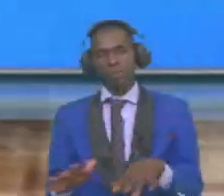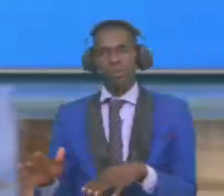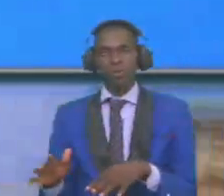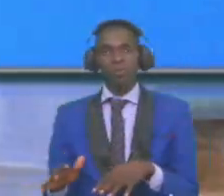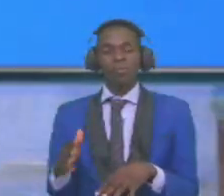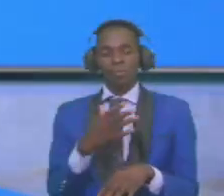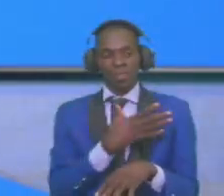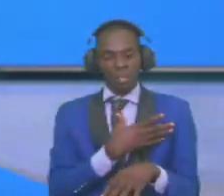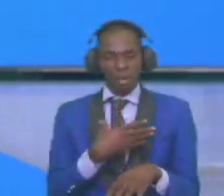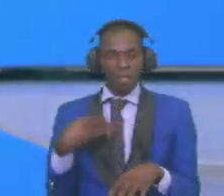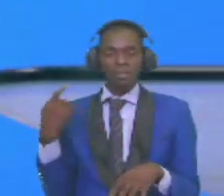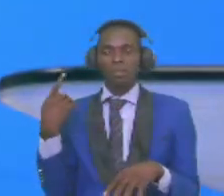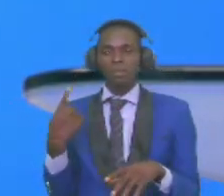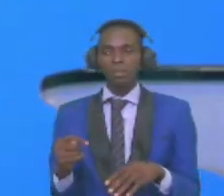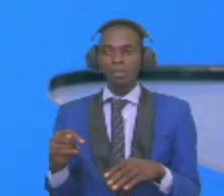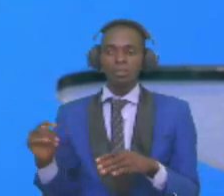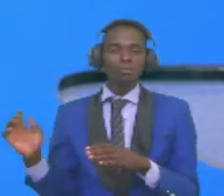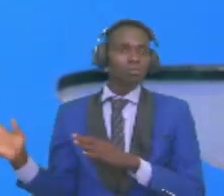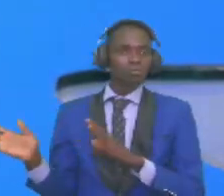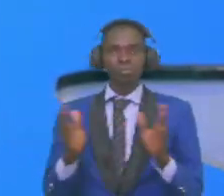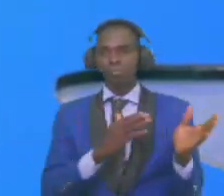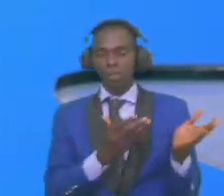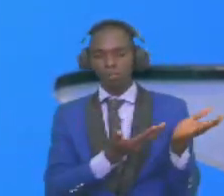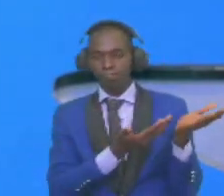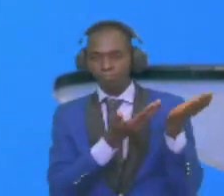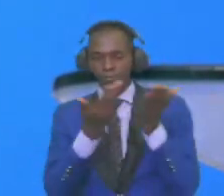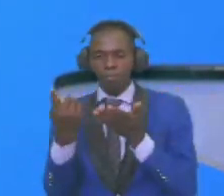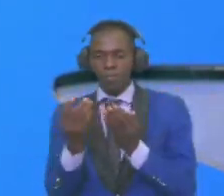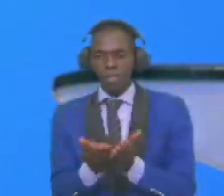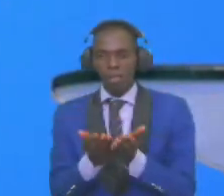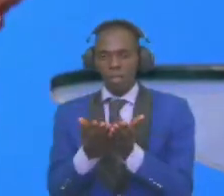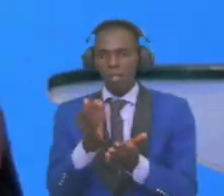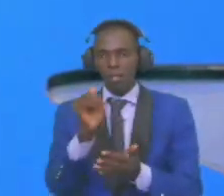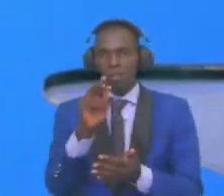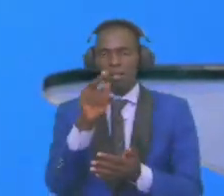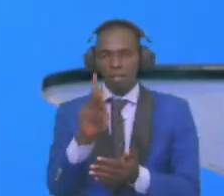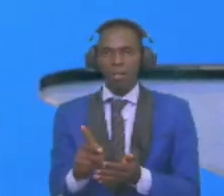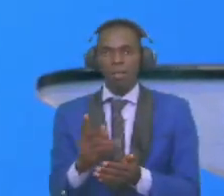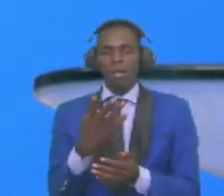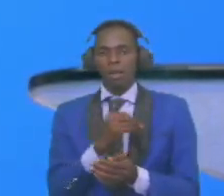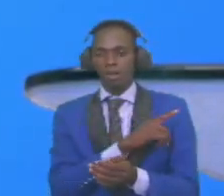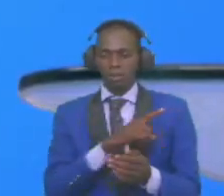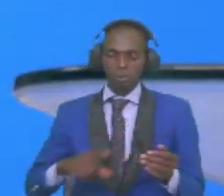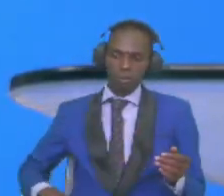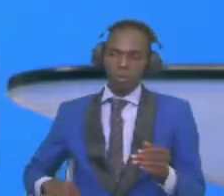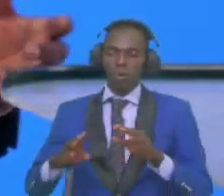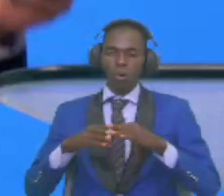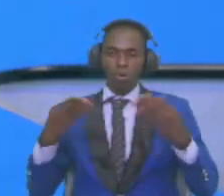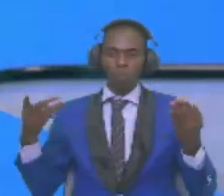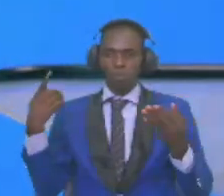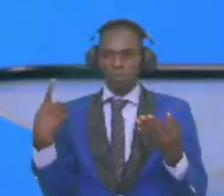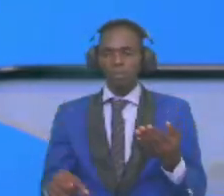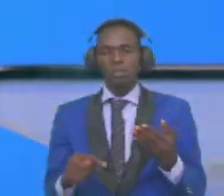lavage est due à diviser la mer rouge et les arbitres ont pris elles